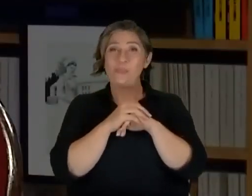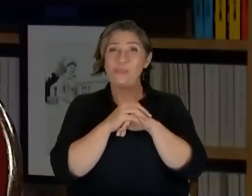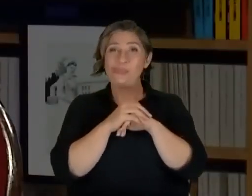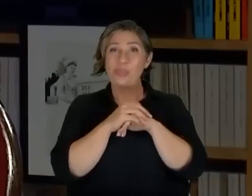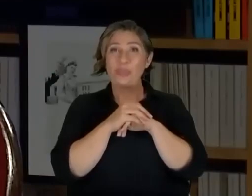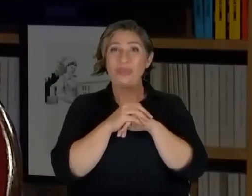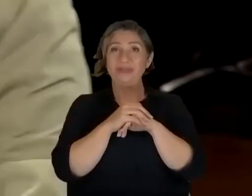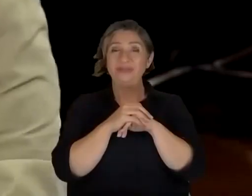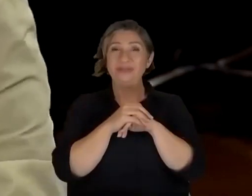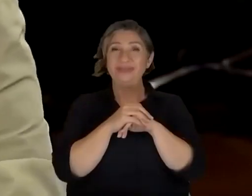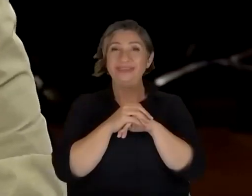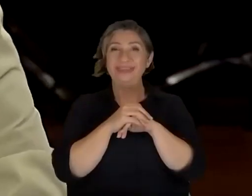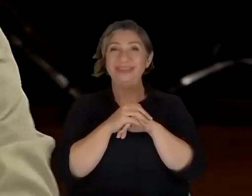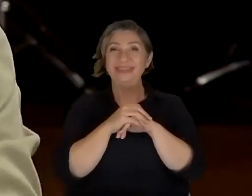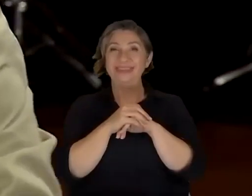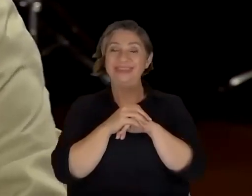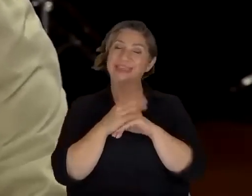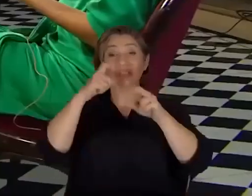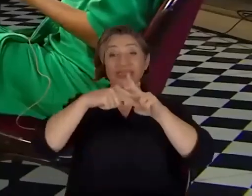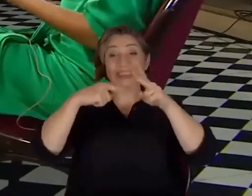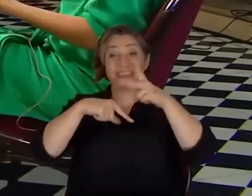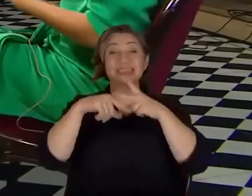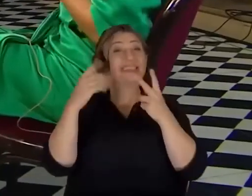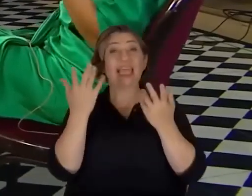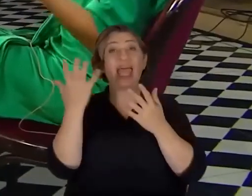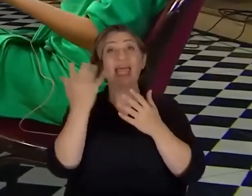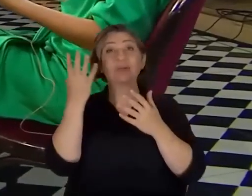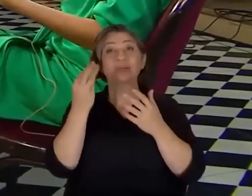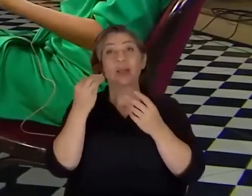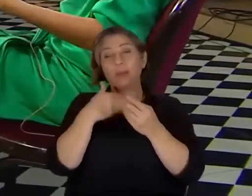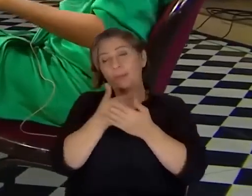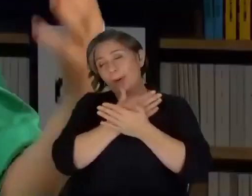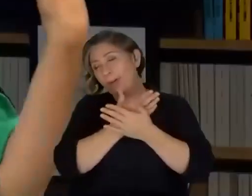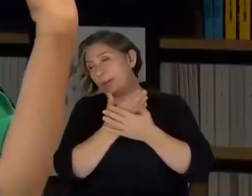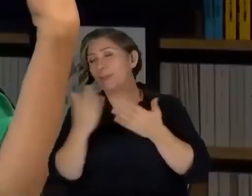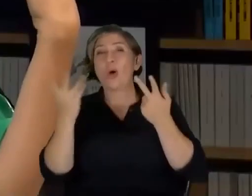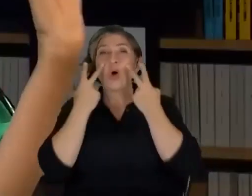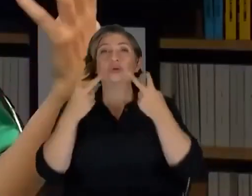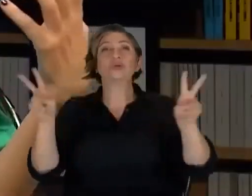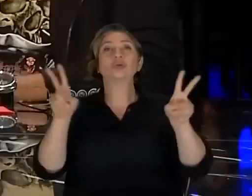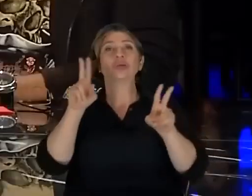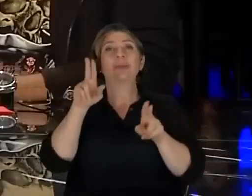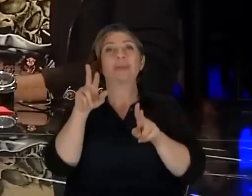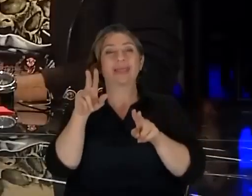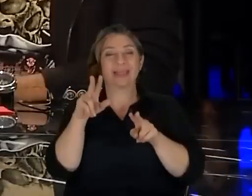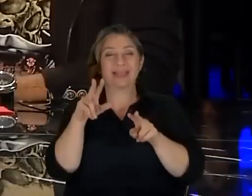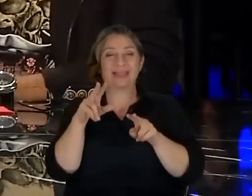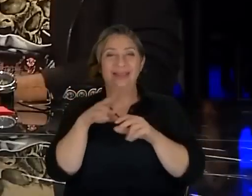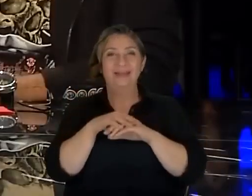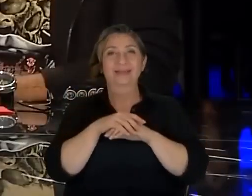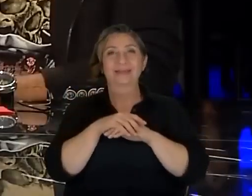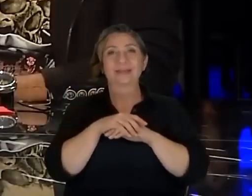söyleyeyim. Yani vallahi cazın ya, en güzelliği sahnede kayıyoruz biz. Yani özgür ruh bir müzik